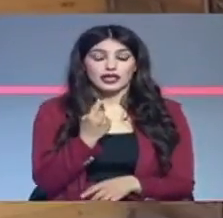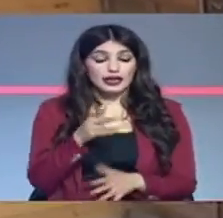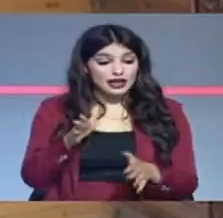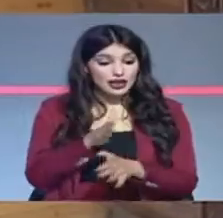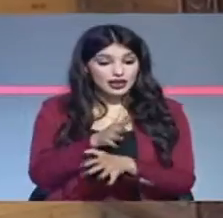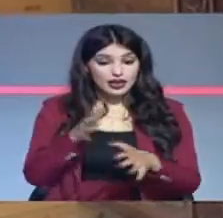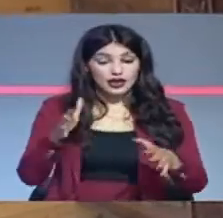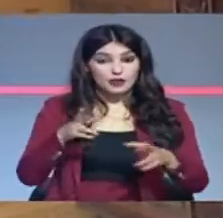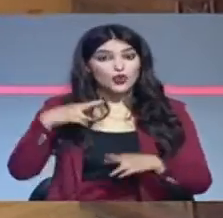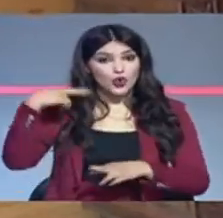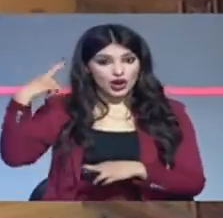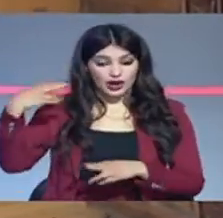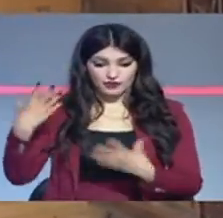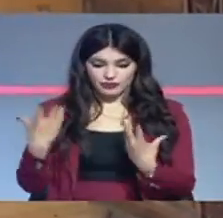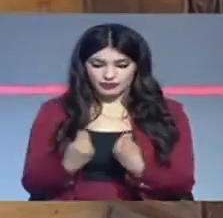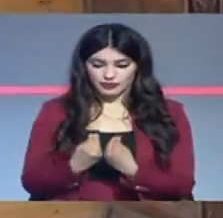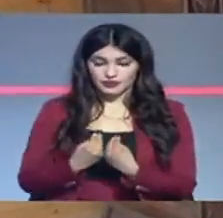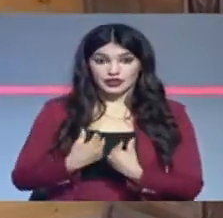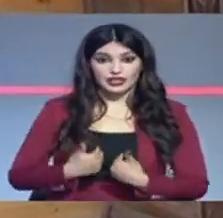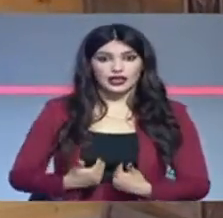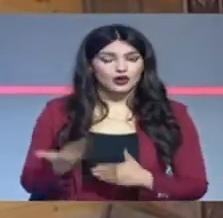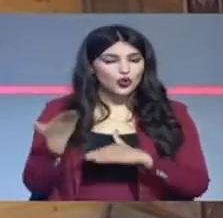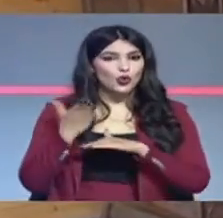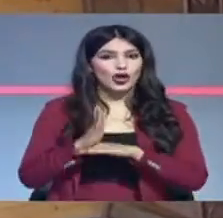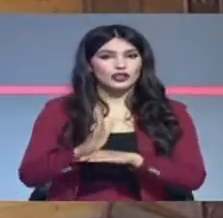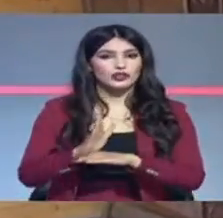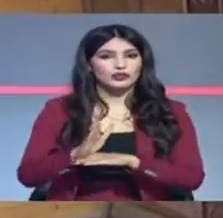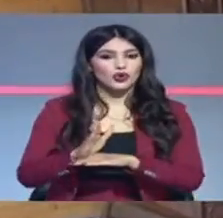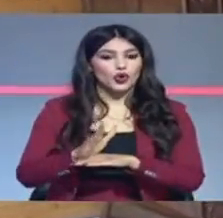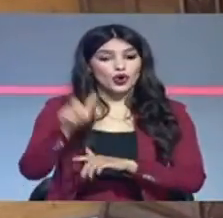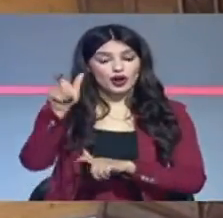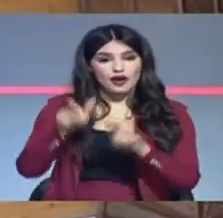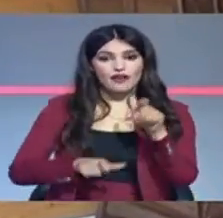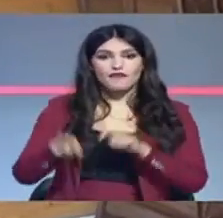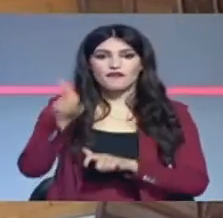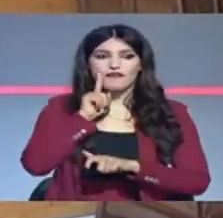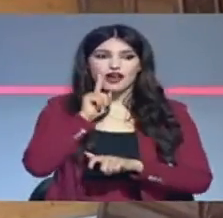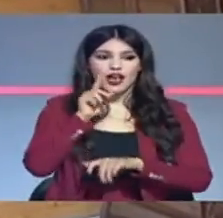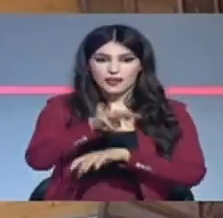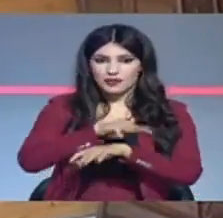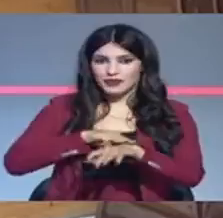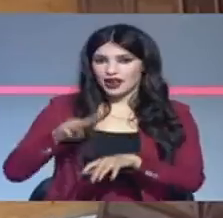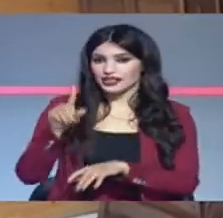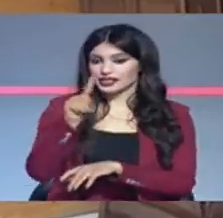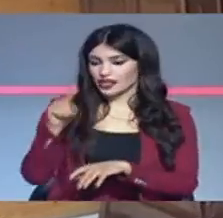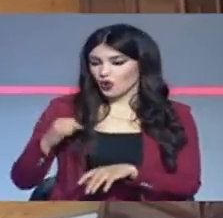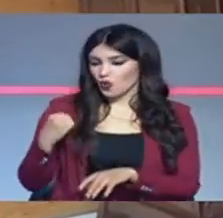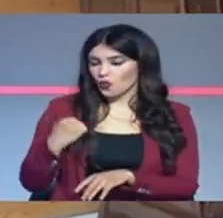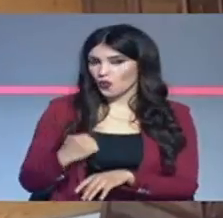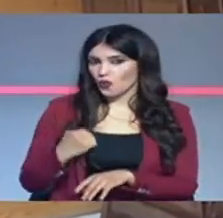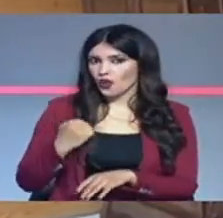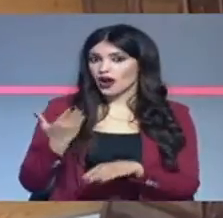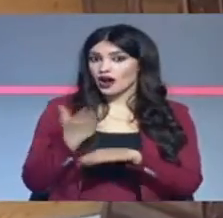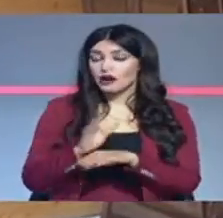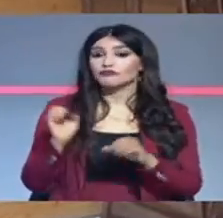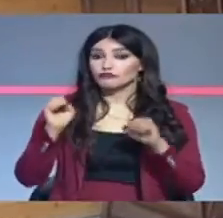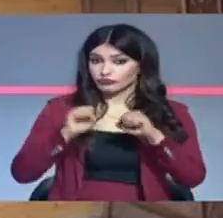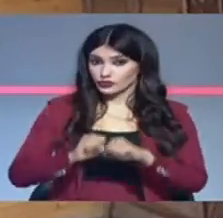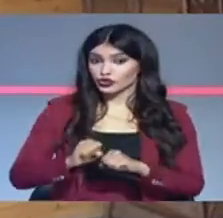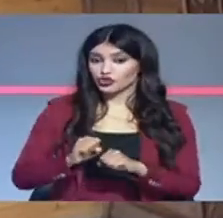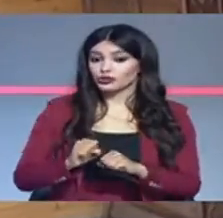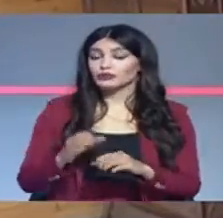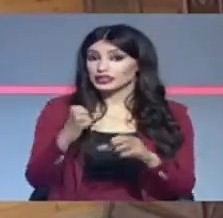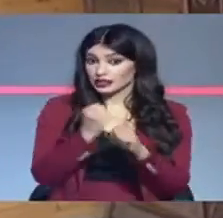والحلم هيدي او صوره للمراه الفحص الزهوانيه اللي هي عندها القدره مش